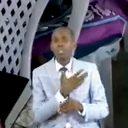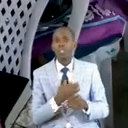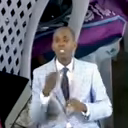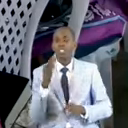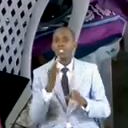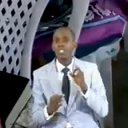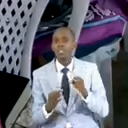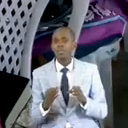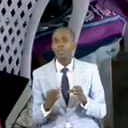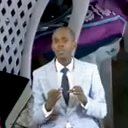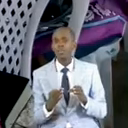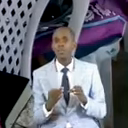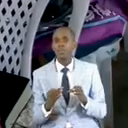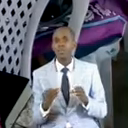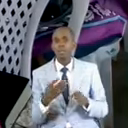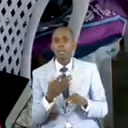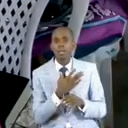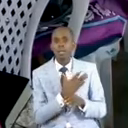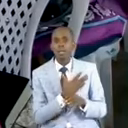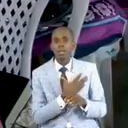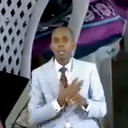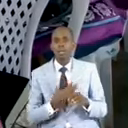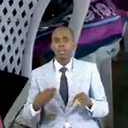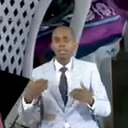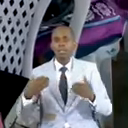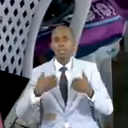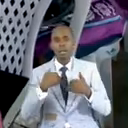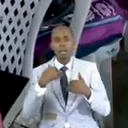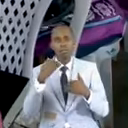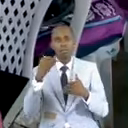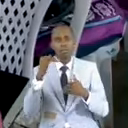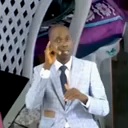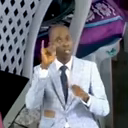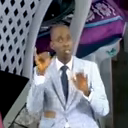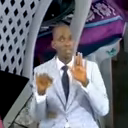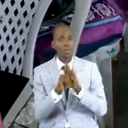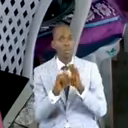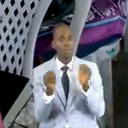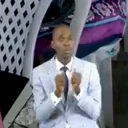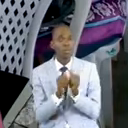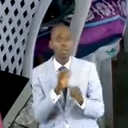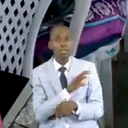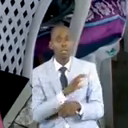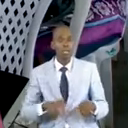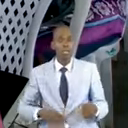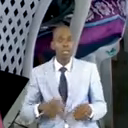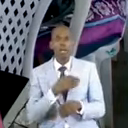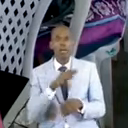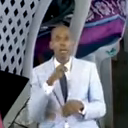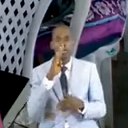obi. Ọ bụrụ n'ezie na anyị soro Kraịst nwụkọọ, ọ bụrụ na